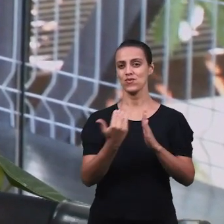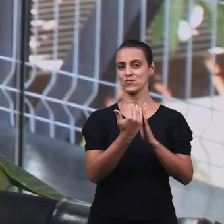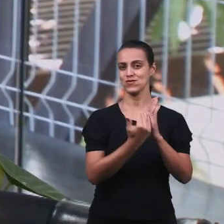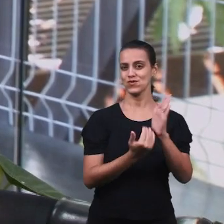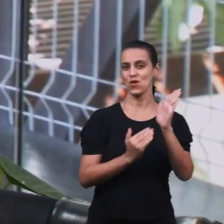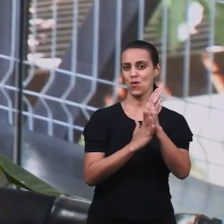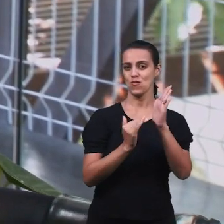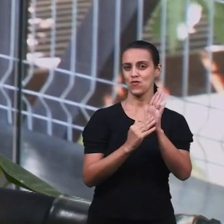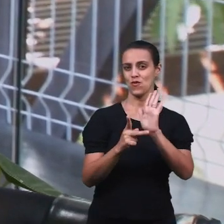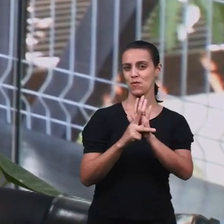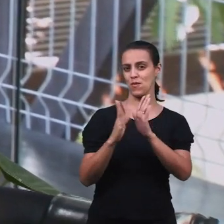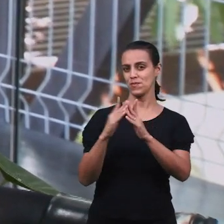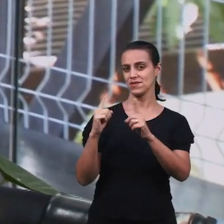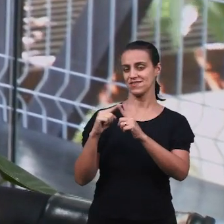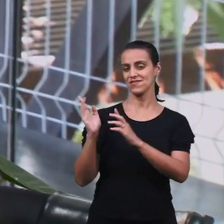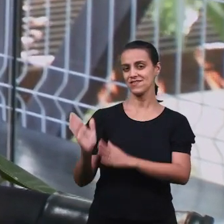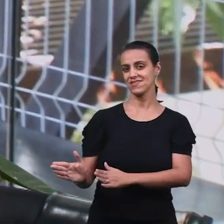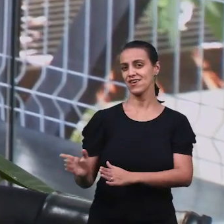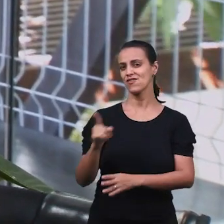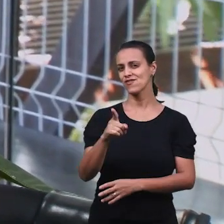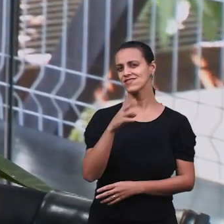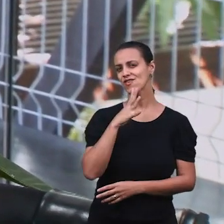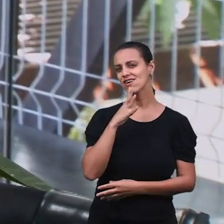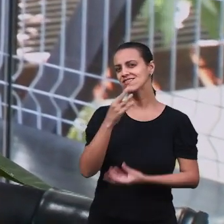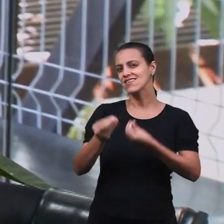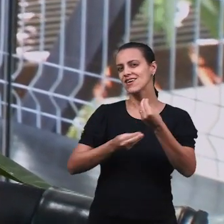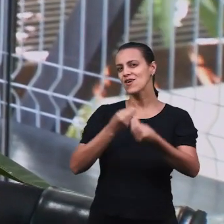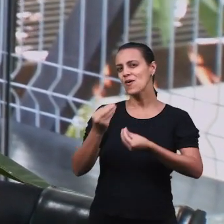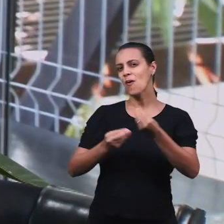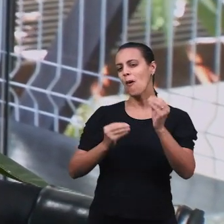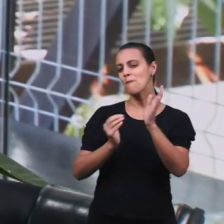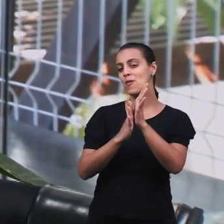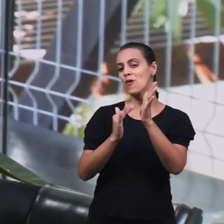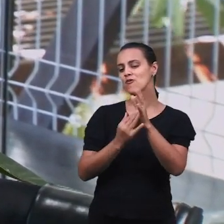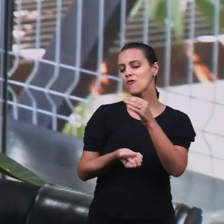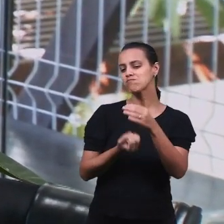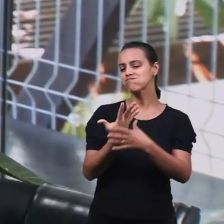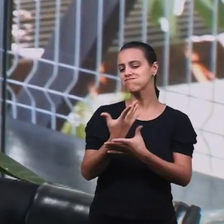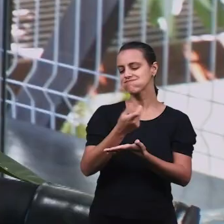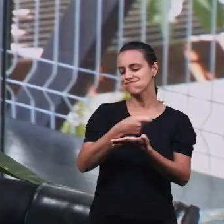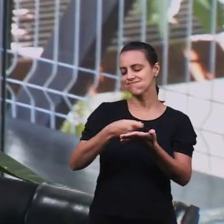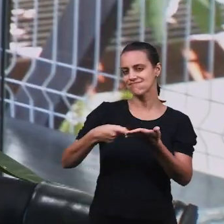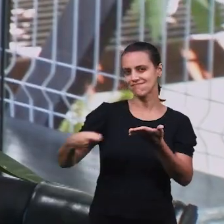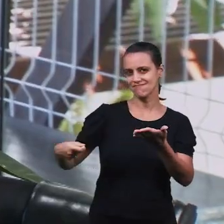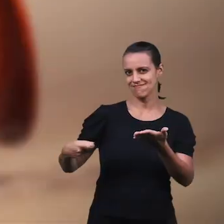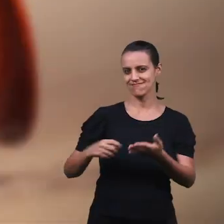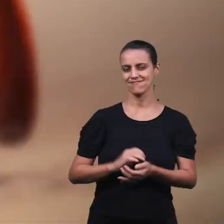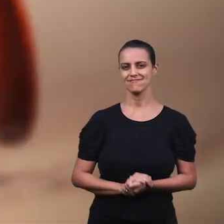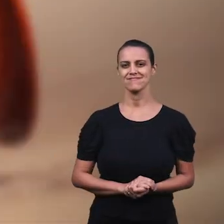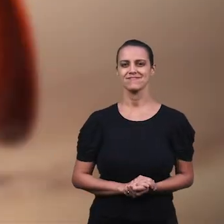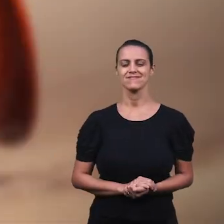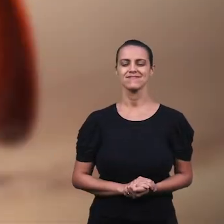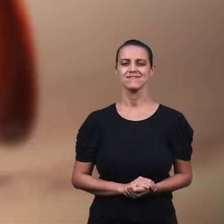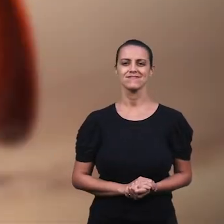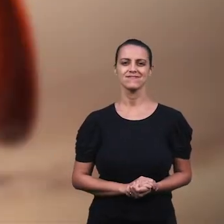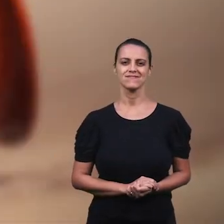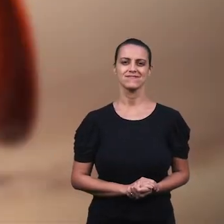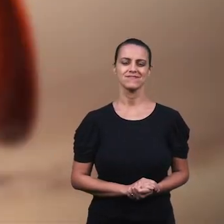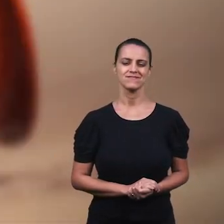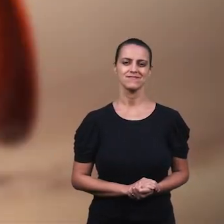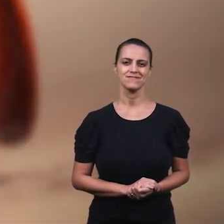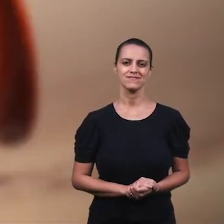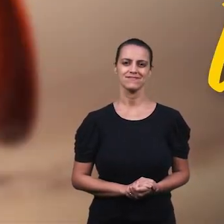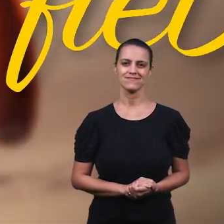la vie des serviteurs de Dieu à travers la louange. Aujourd'hui, dans le volet la louange, la parfaite louange, vous